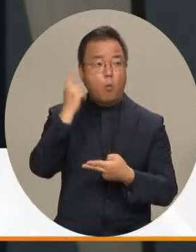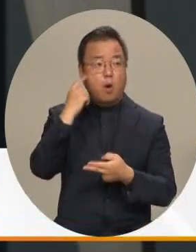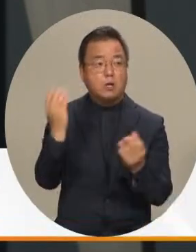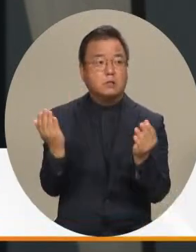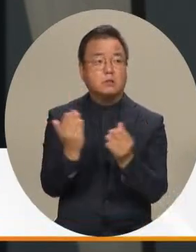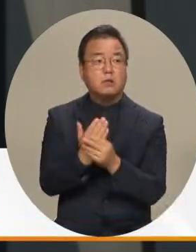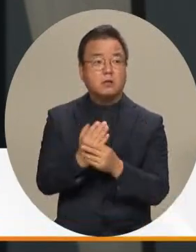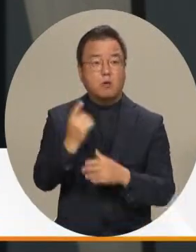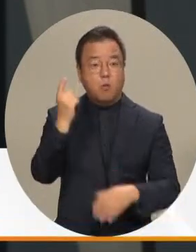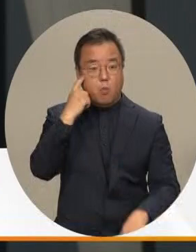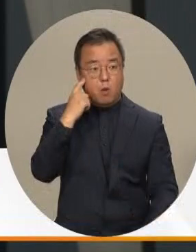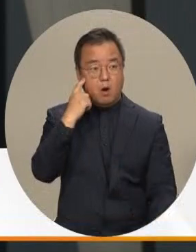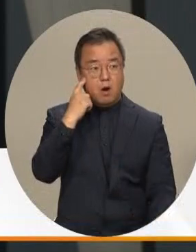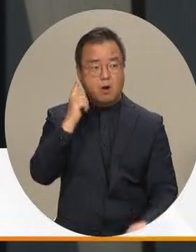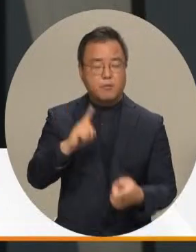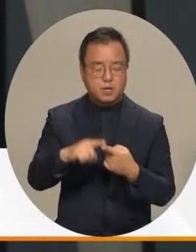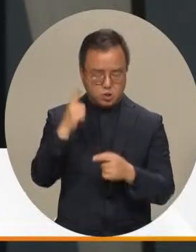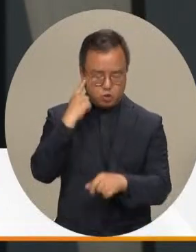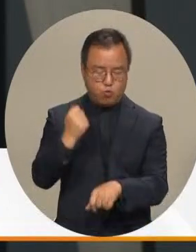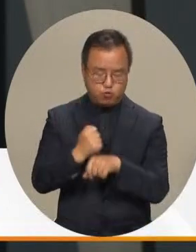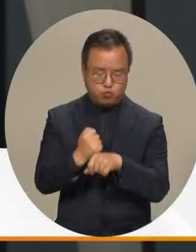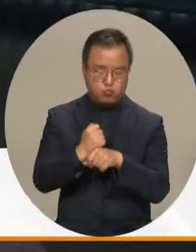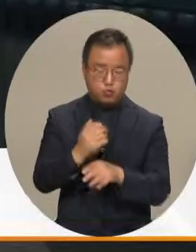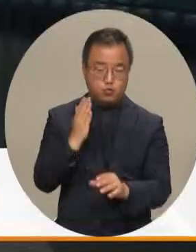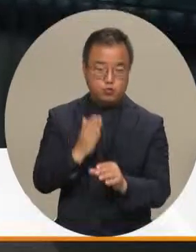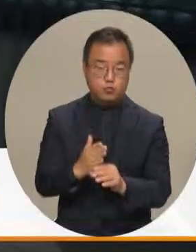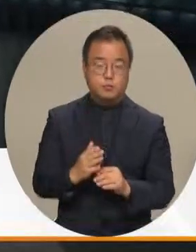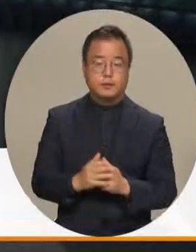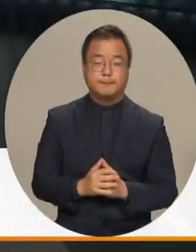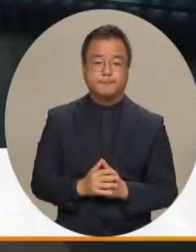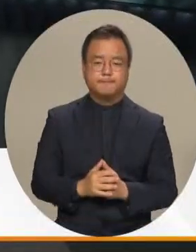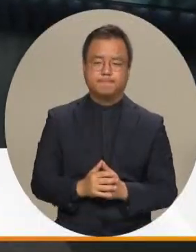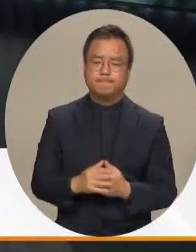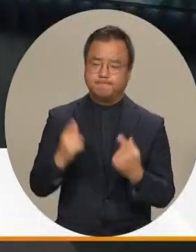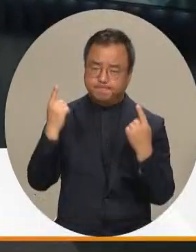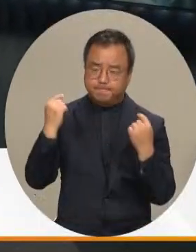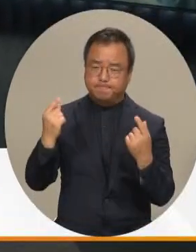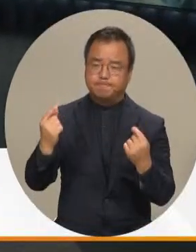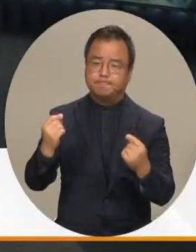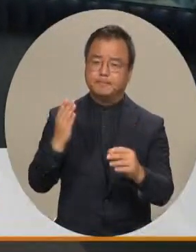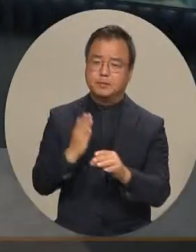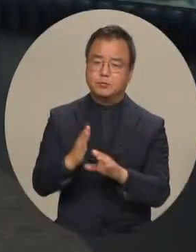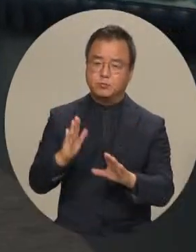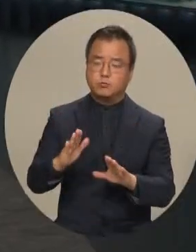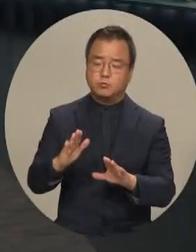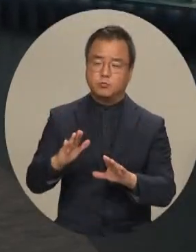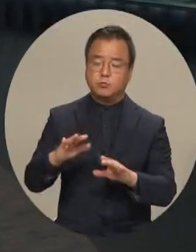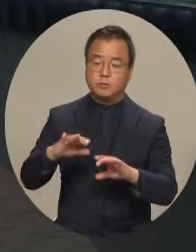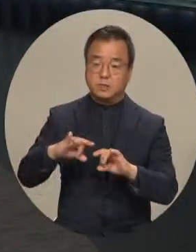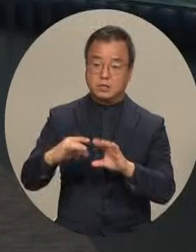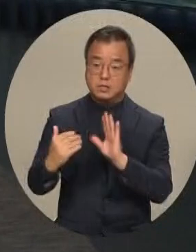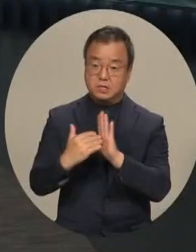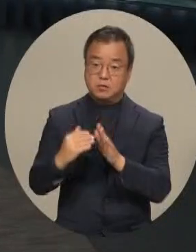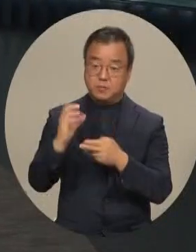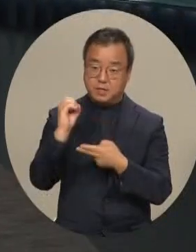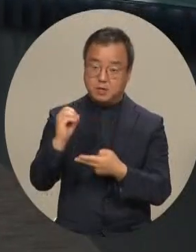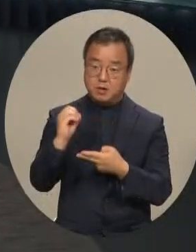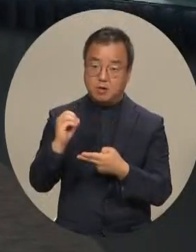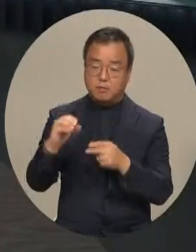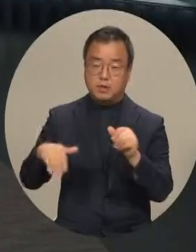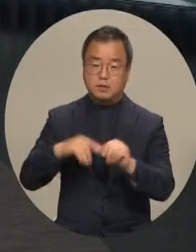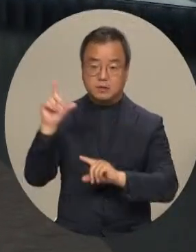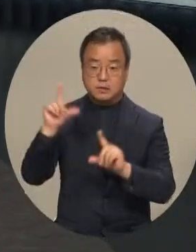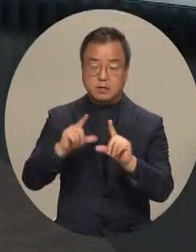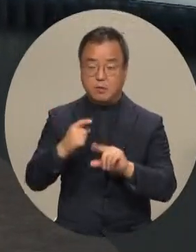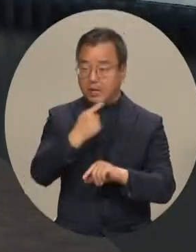지금도 연구를 하고 있습니다 예 그러니까 정리하면 여전히 초 전도 현상이 왜 일어나는지는 입증이